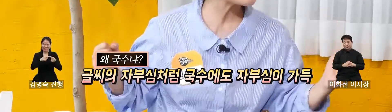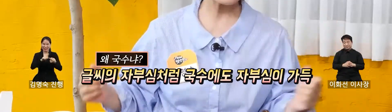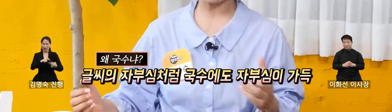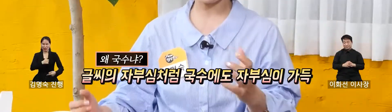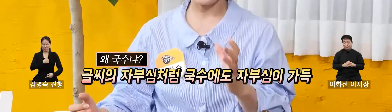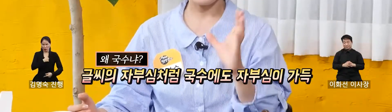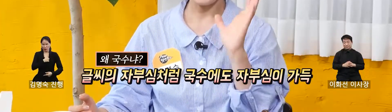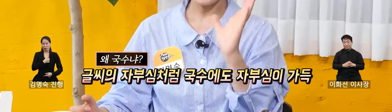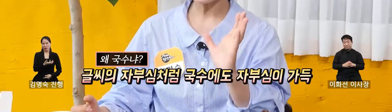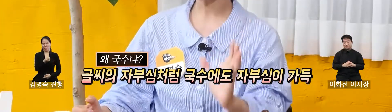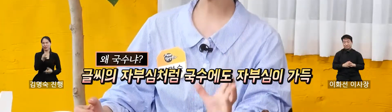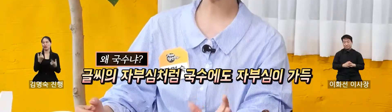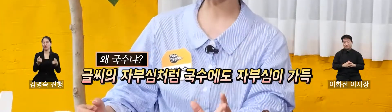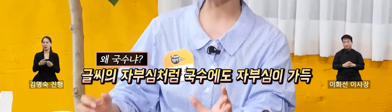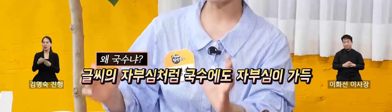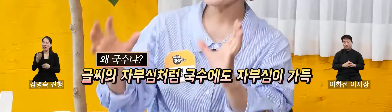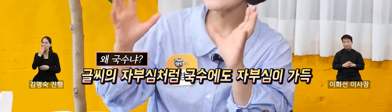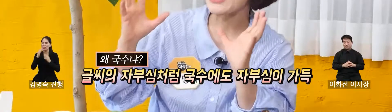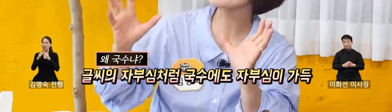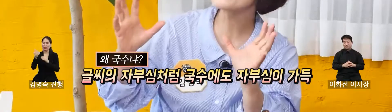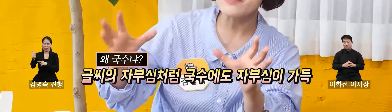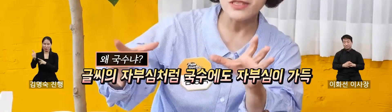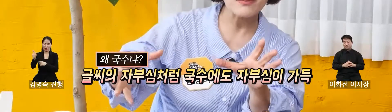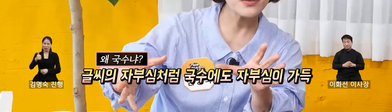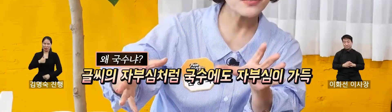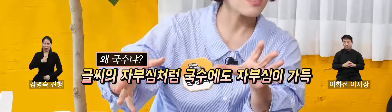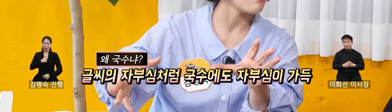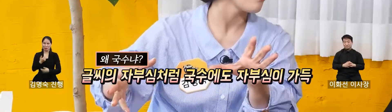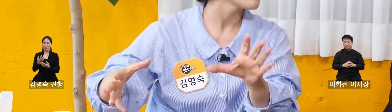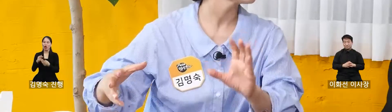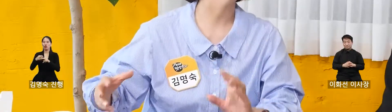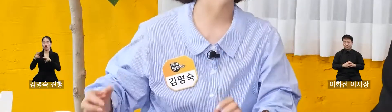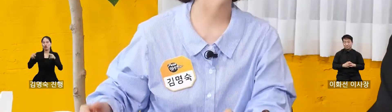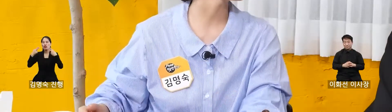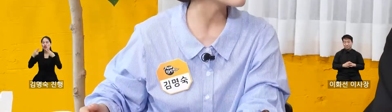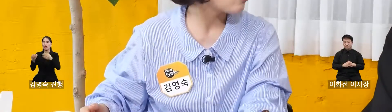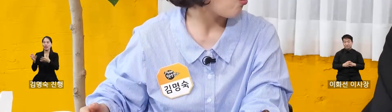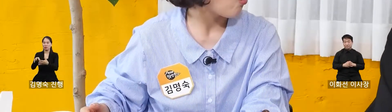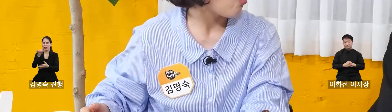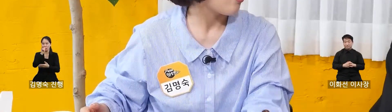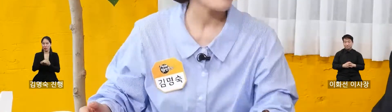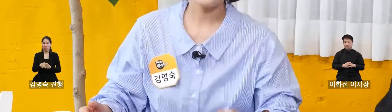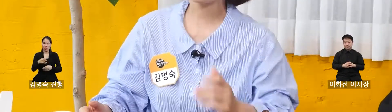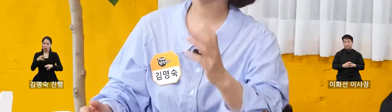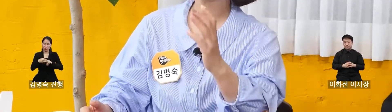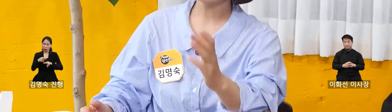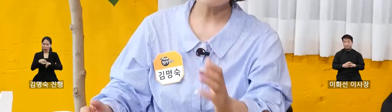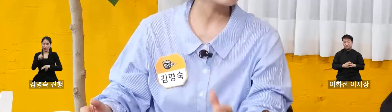자부심이 있는 것처럼 네. 우리 사장님이 어떤 그런 자부심이 담겨 있어요. 돈가스도